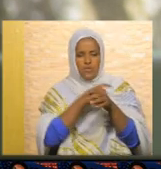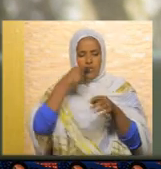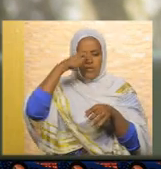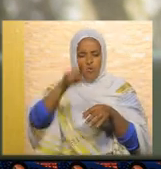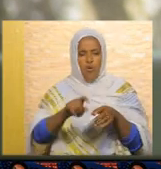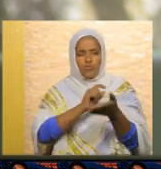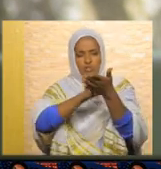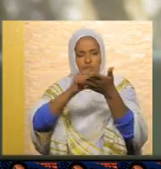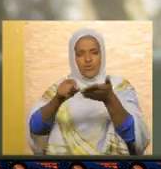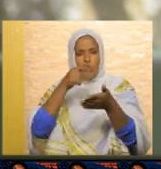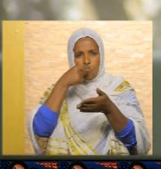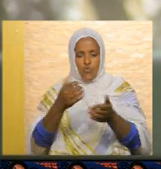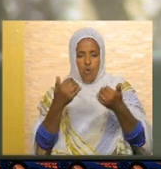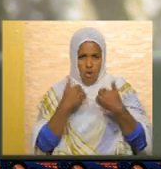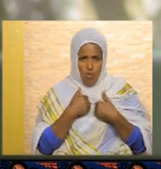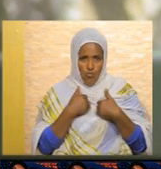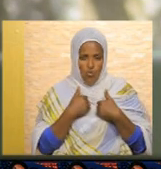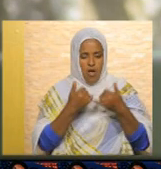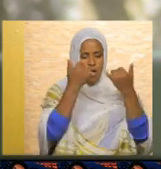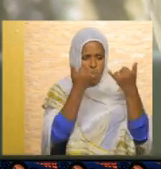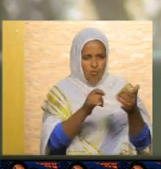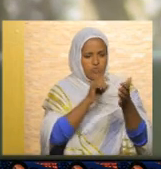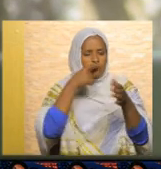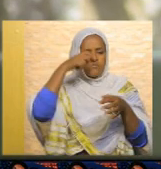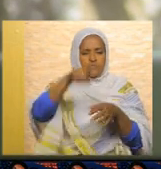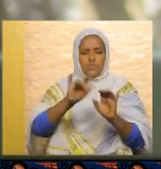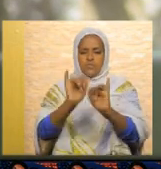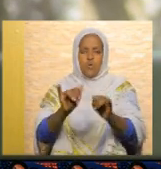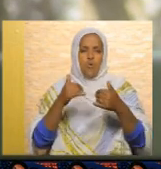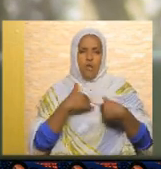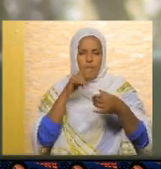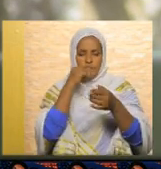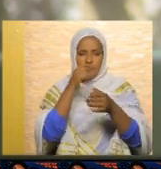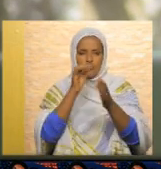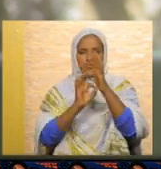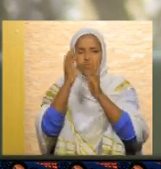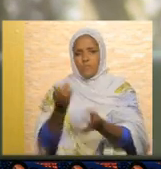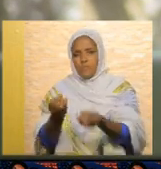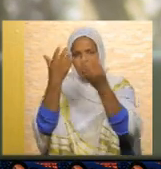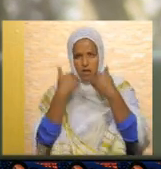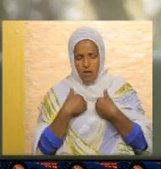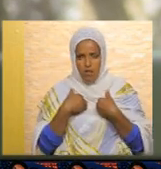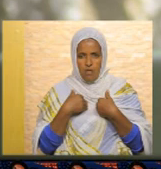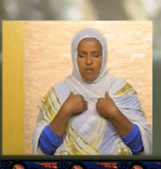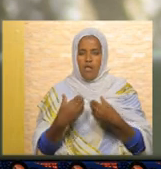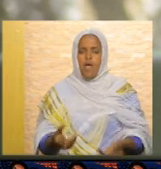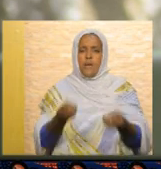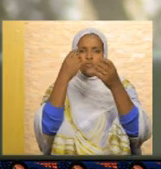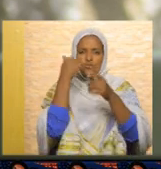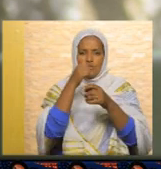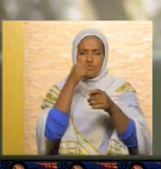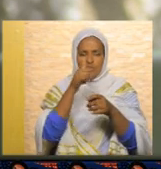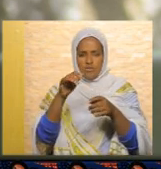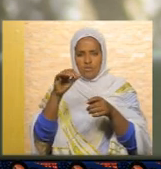ከቦታ መውሰድ እንደሌለባት ያስባሉ። ሴት እርኩስ ነች የሚል ነው አንዱ ምክንያቱ። ሴት በወር አበባ ጊዜ ቤተክርስቲያን